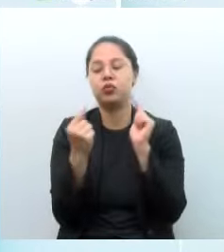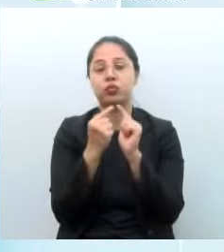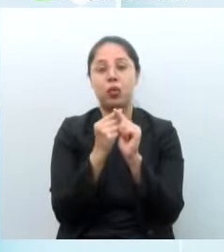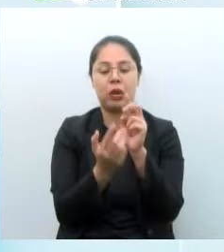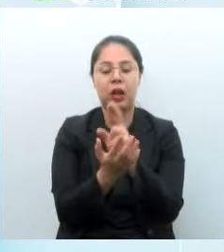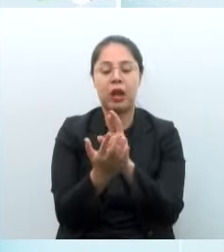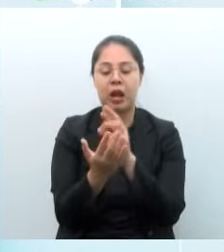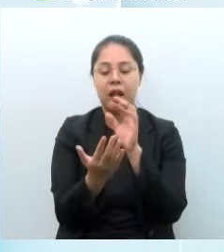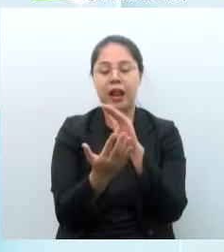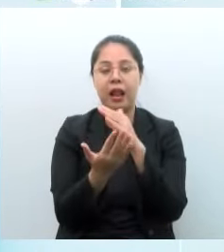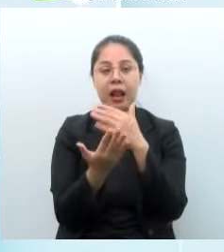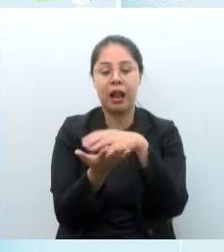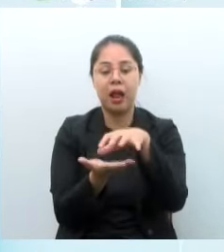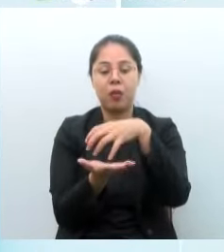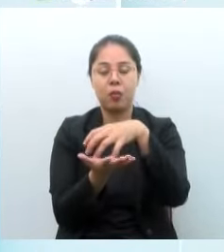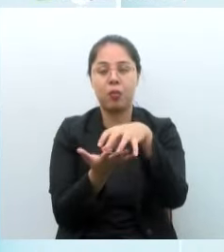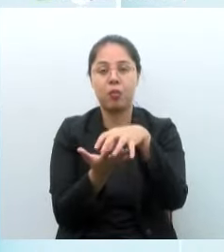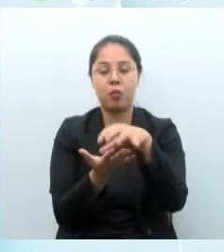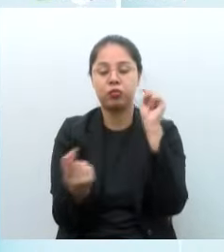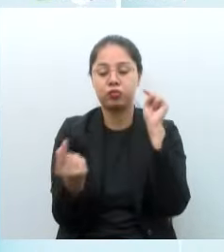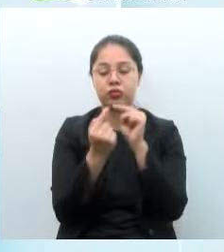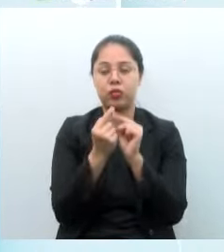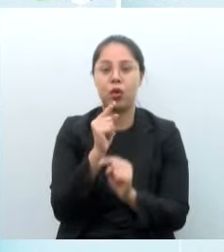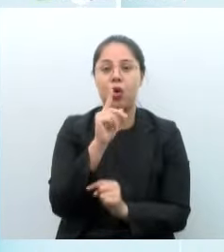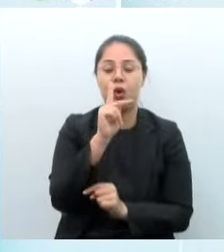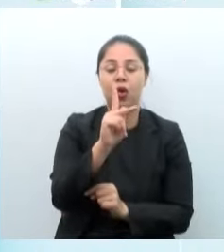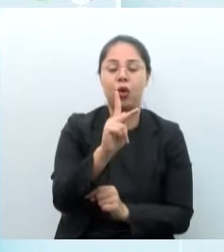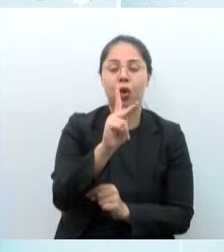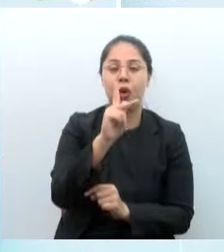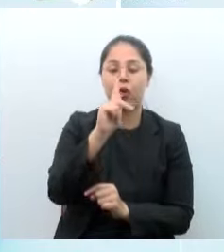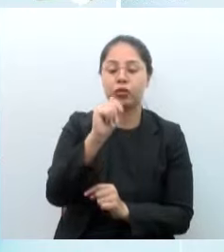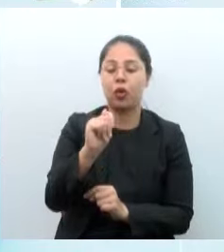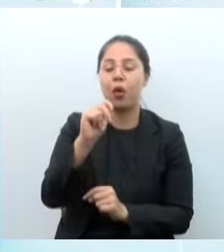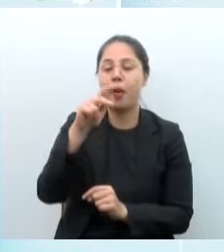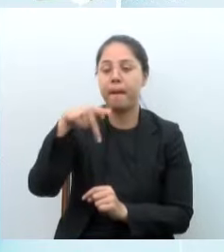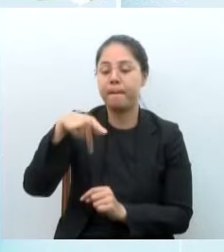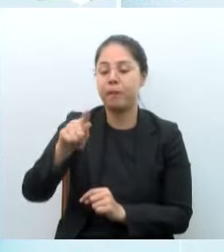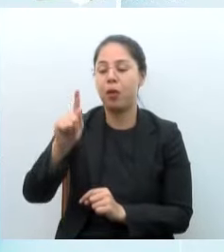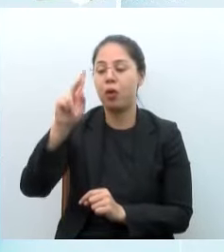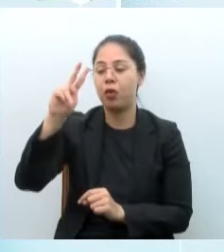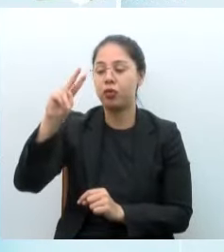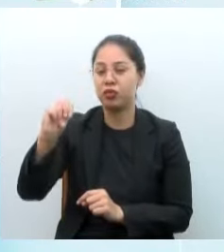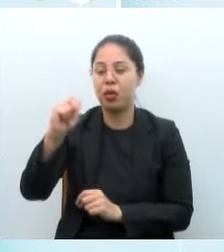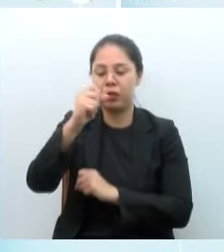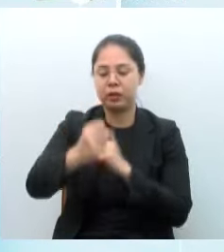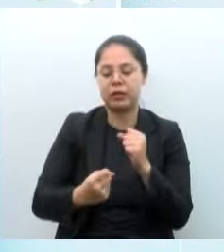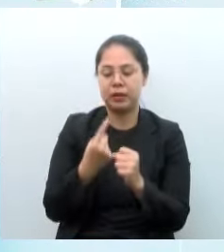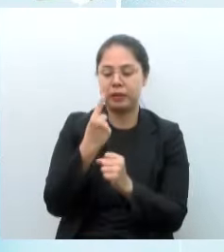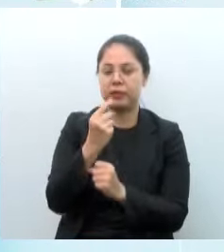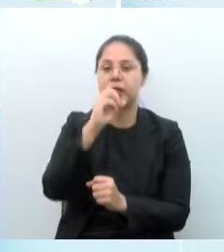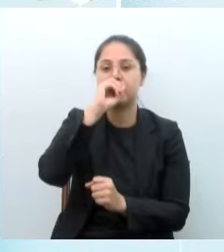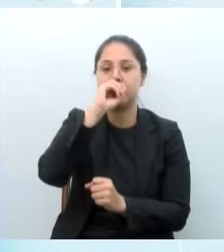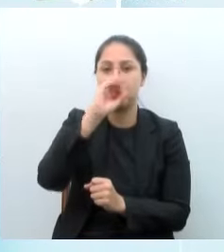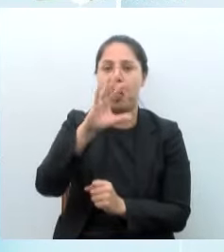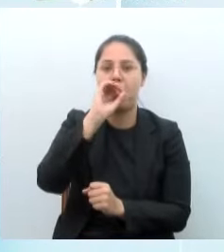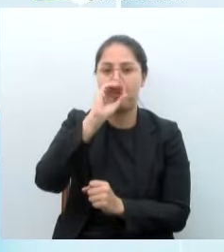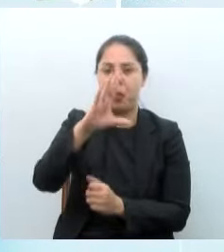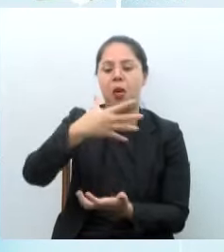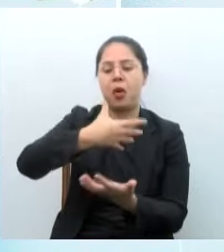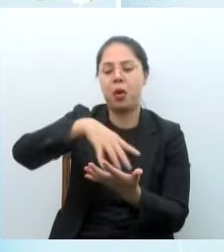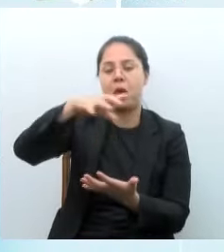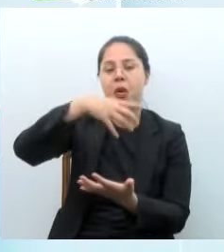กับคณะกรรมการกตปน.แต่ก่อนเราไงรายงานทุกปีนะครับตอนนี้ก็คุยกันแล้วว่า